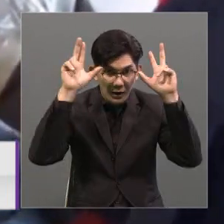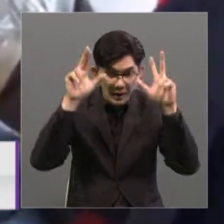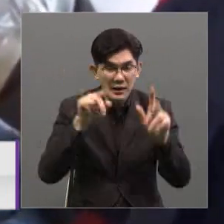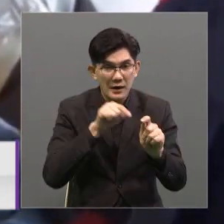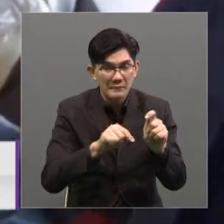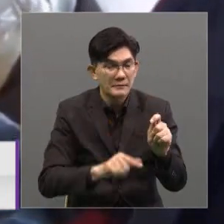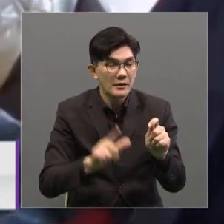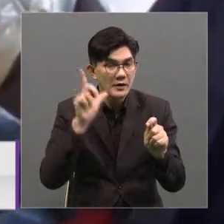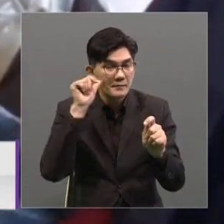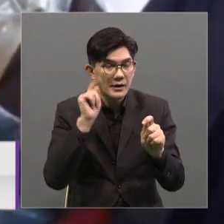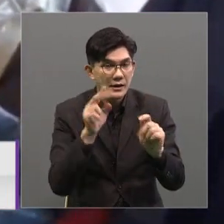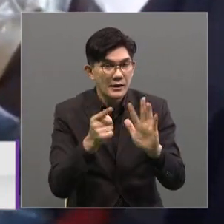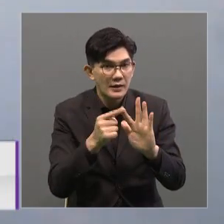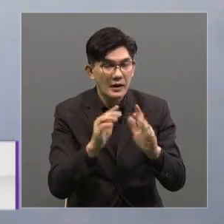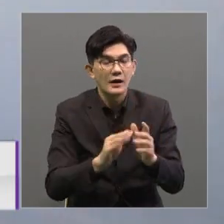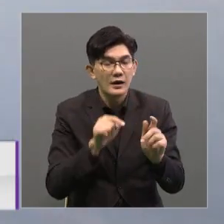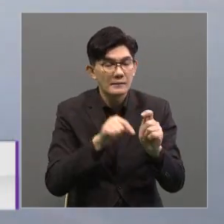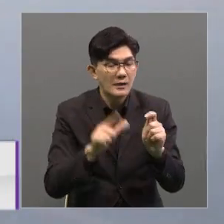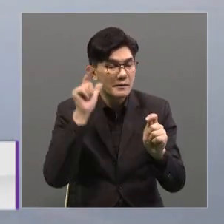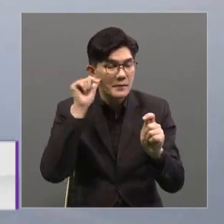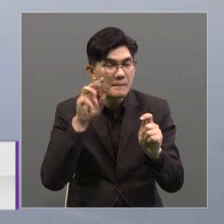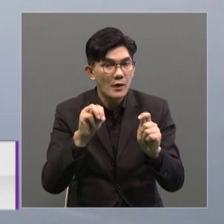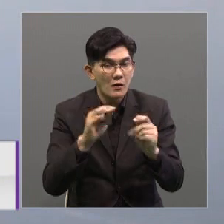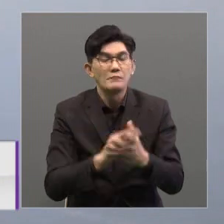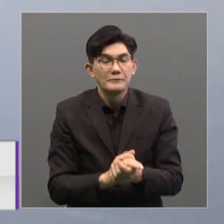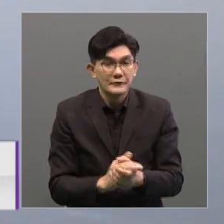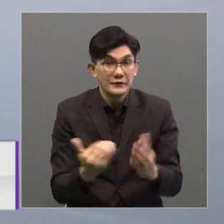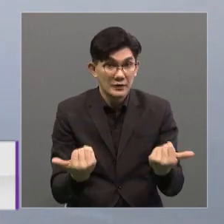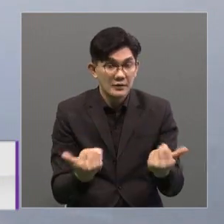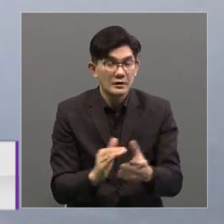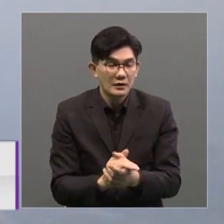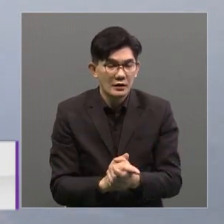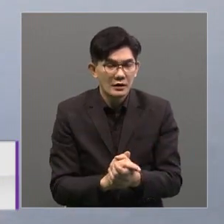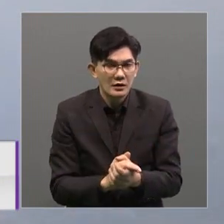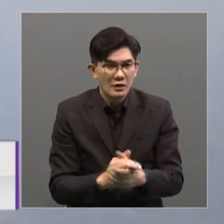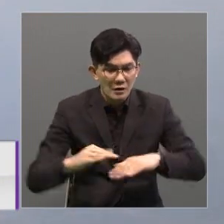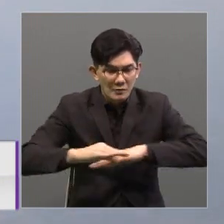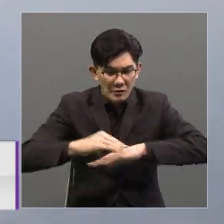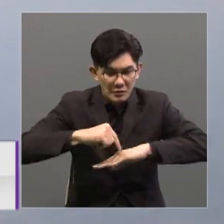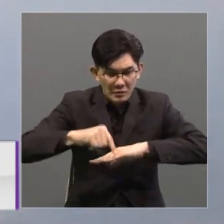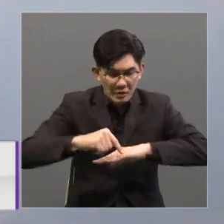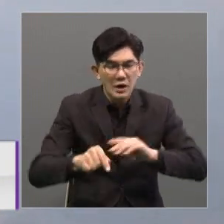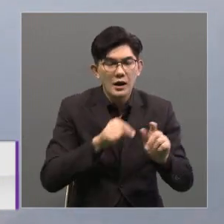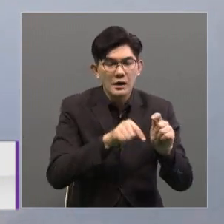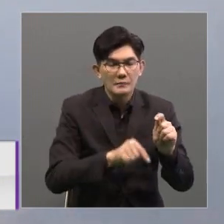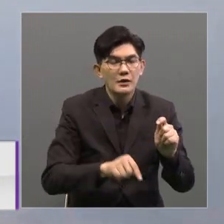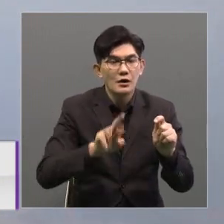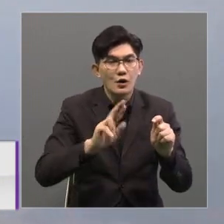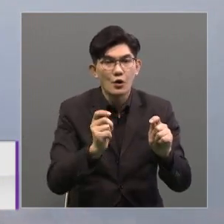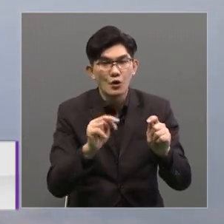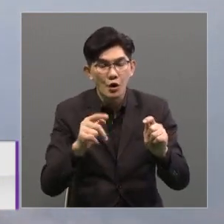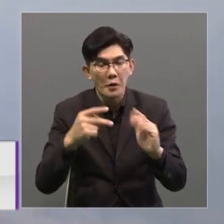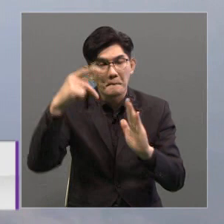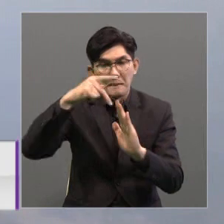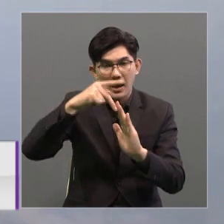อำเภอแม่ทะอำเภอแม่เมาะจังหวัดลำปางนะครับและก็บริเวณพื้นที่รอยต่อของอำเภอลองจังหวัดแพร่